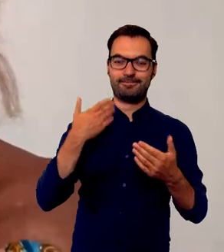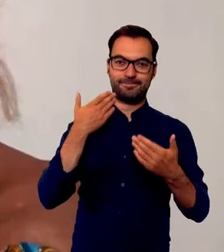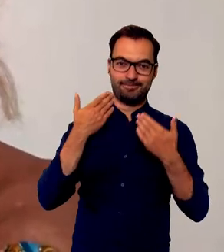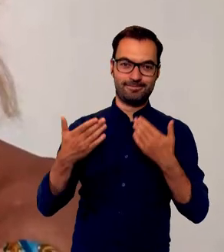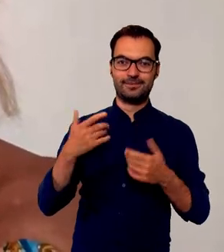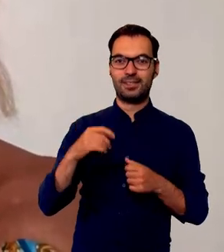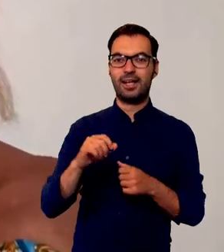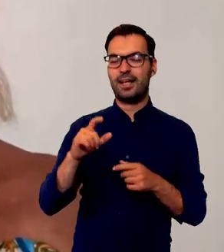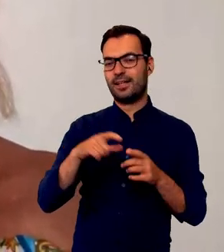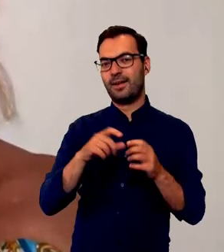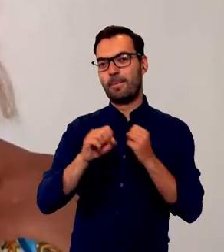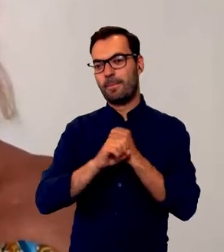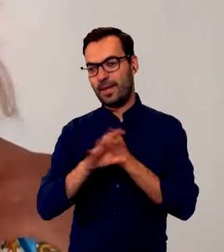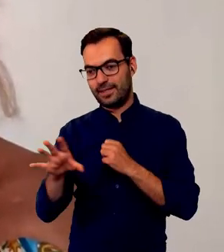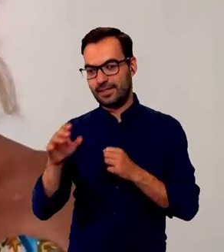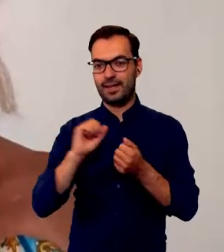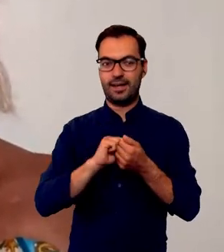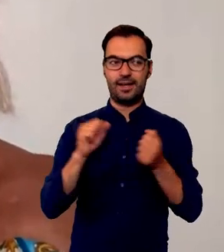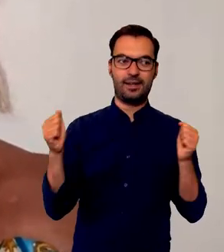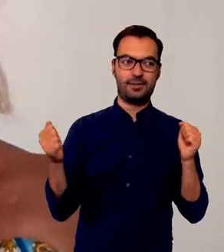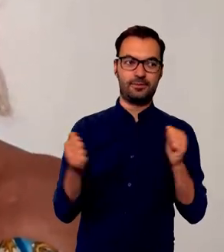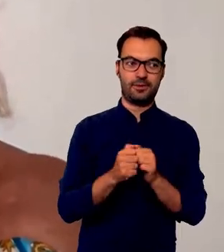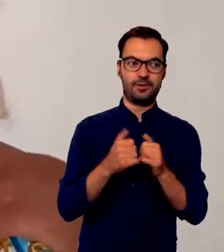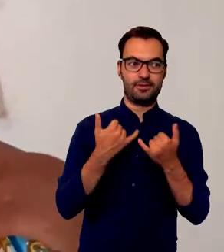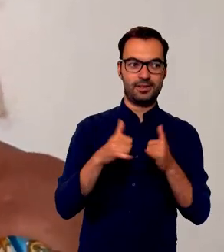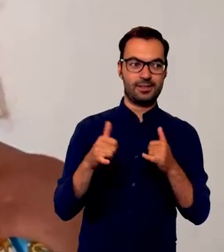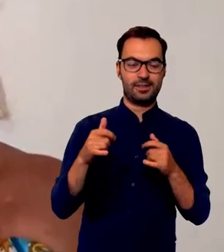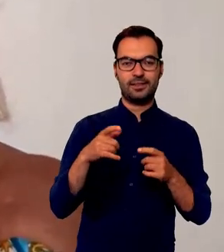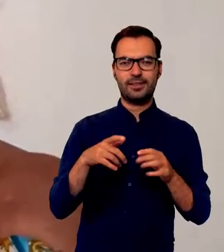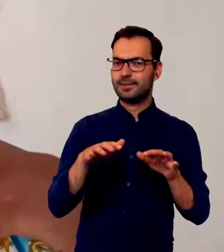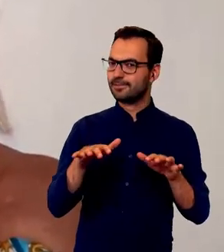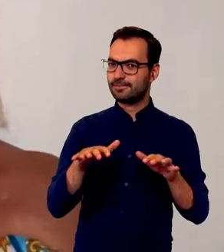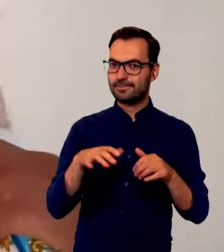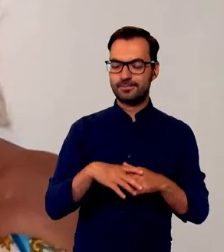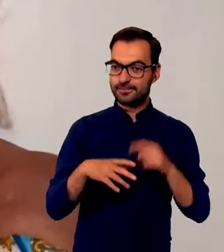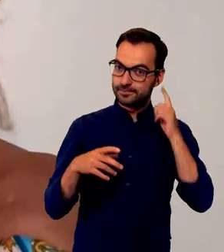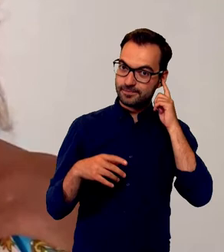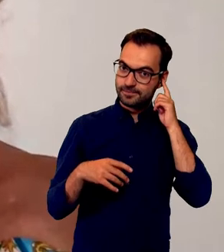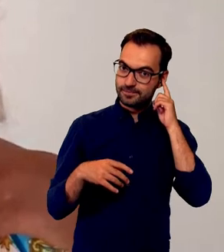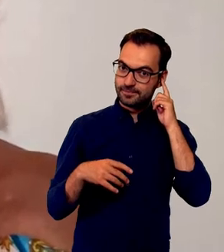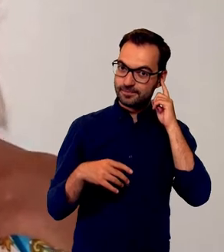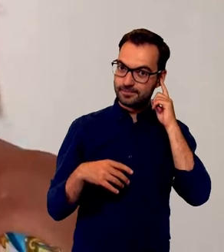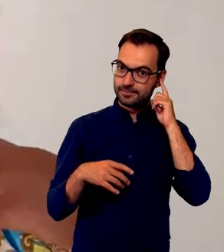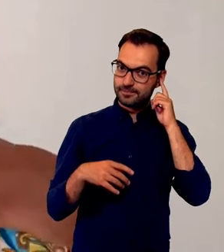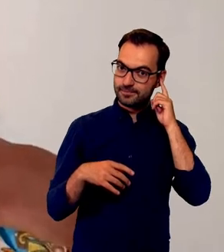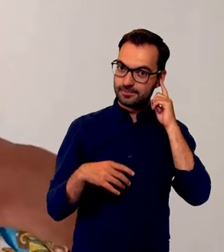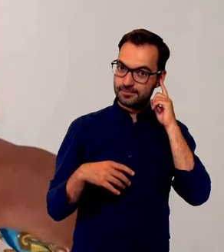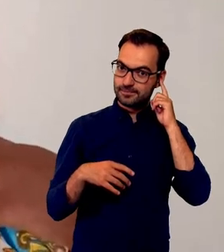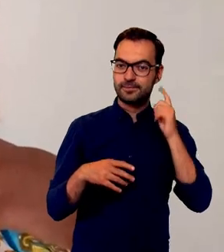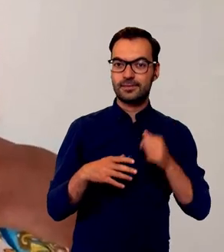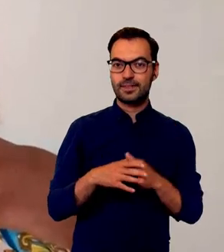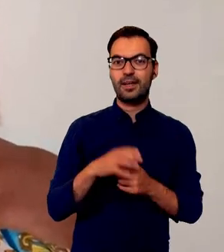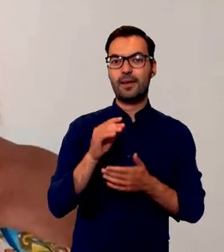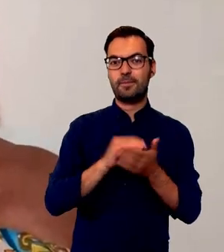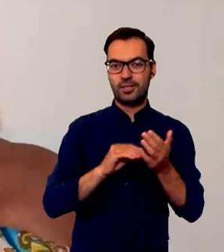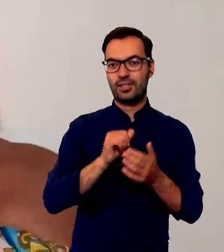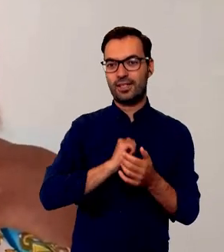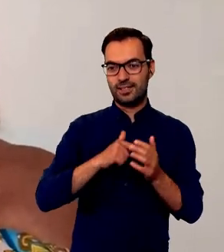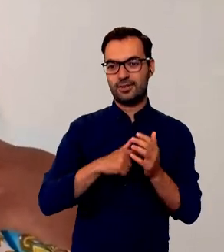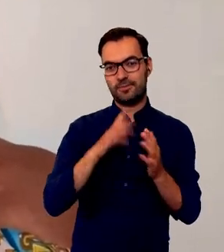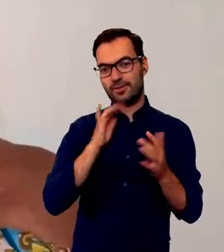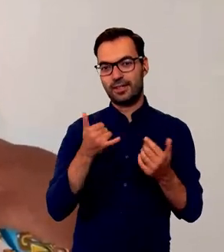wysyłacie, czy na social mediach, czy na różnych innych komunikacjach. Piszę to dla siebie, bo jest to rodzajem